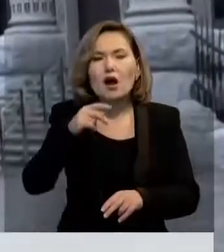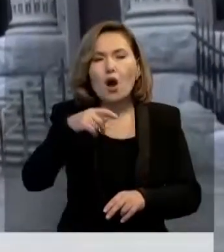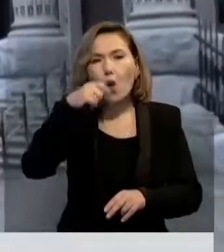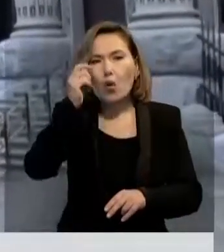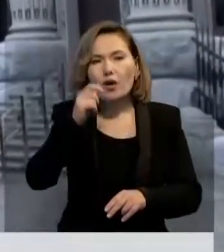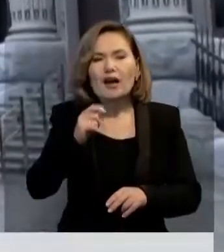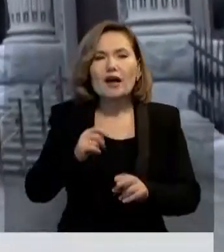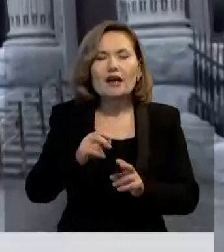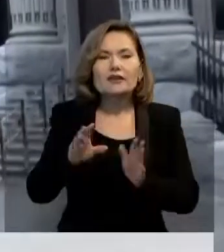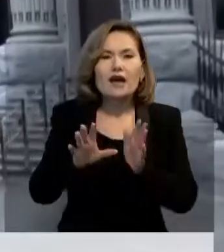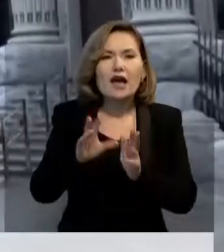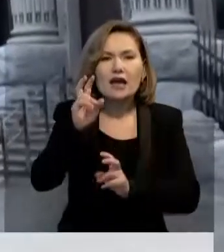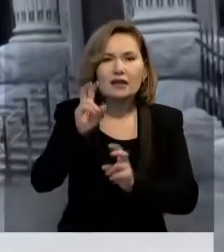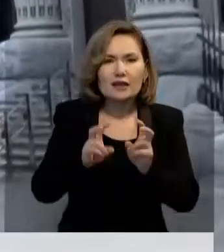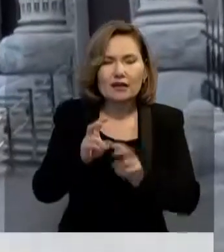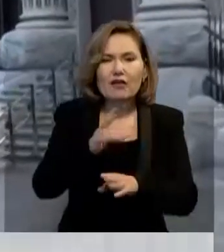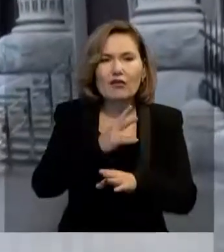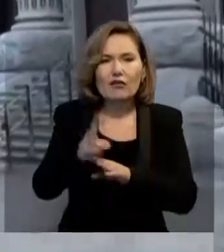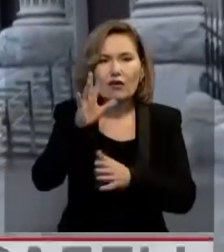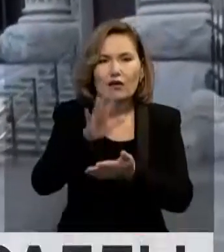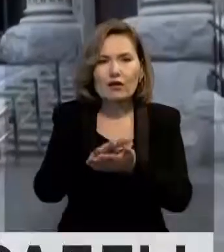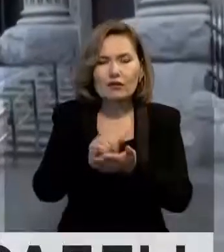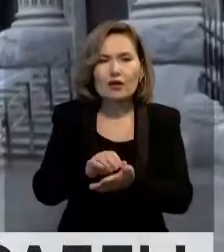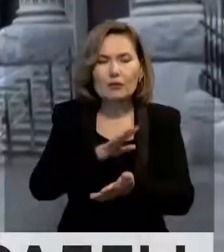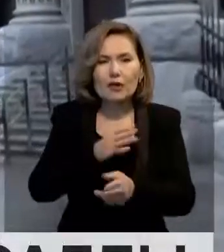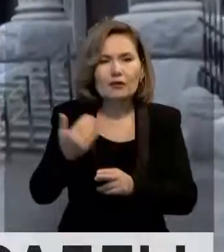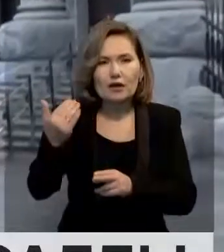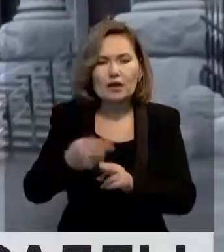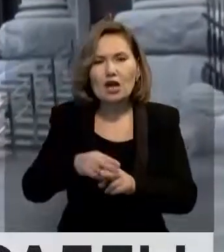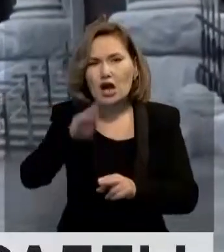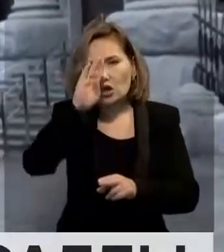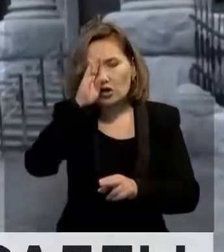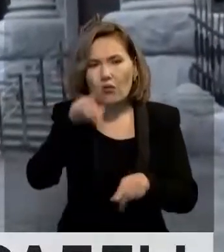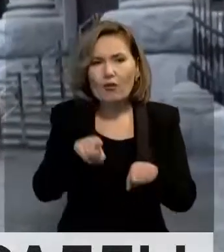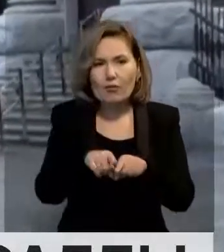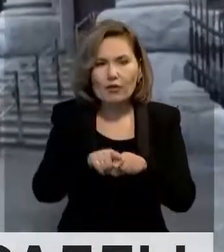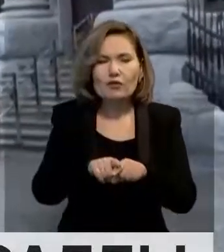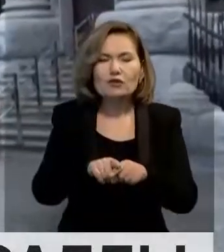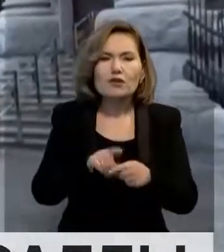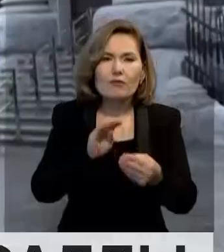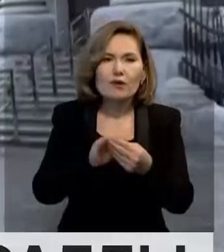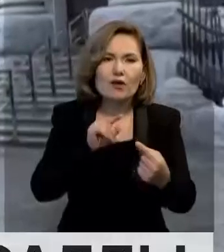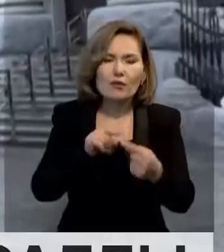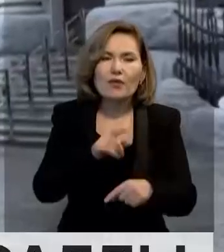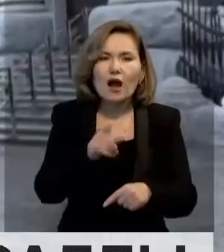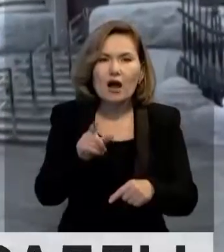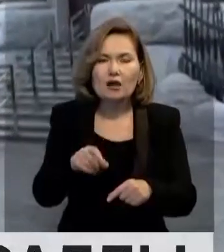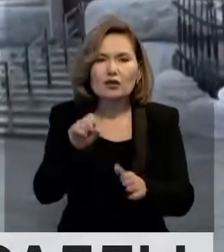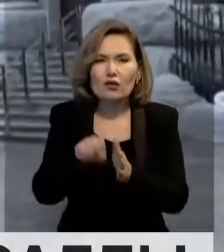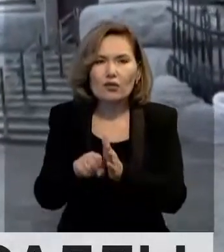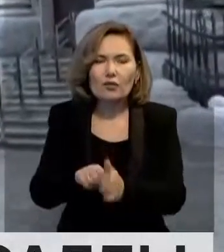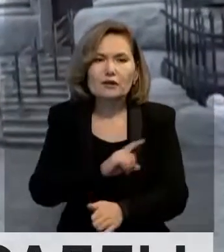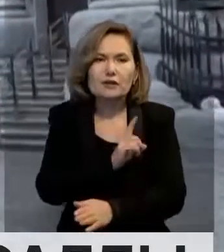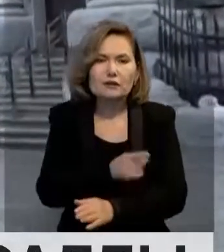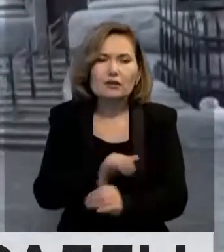шабуылға ұшырады. Жау осылайша дүрбелең туғысысы келеді. Олардың энергетикалық нысандардан бөлек көздегені адамдар. Шығын көп болсын